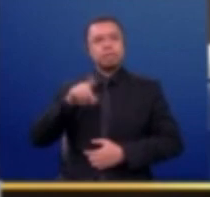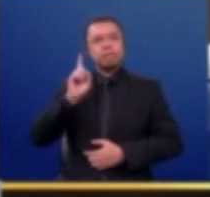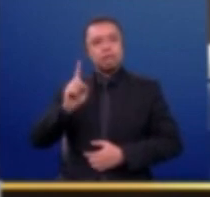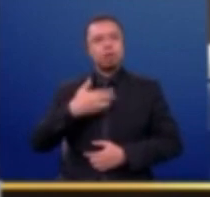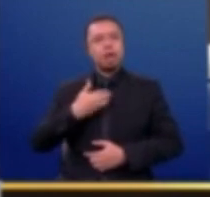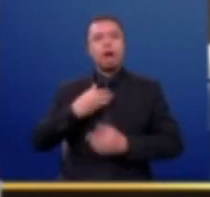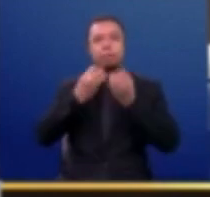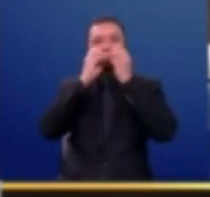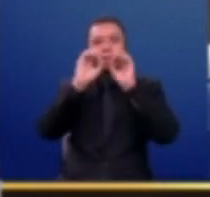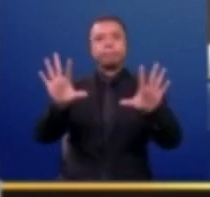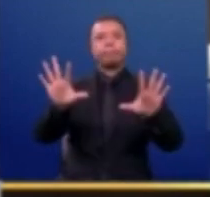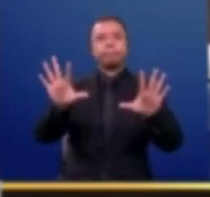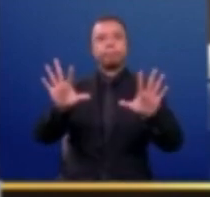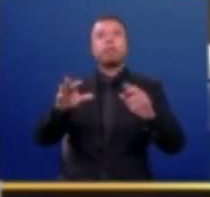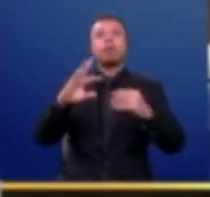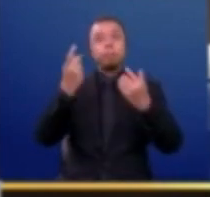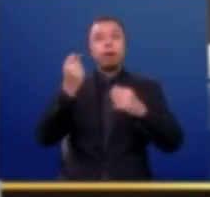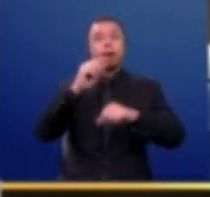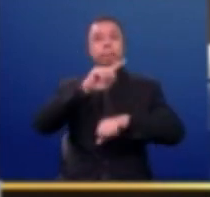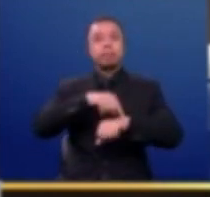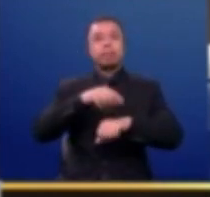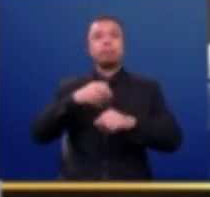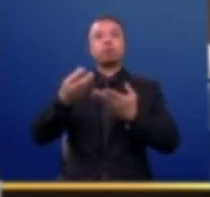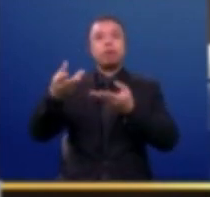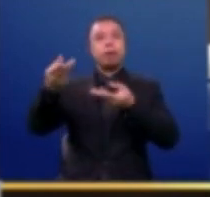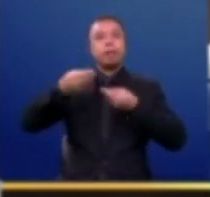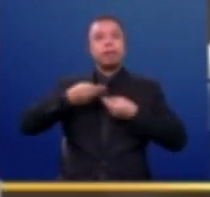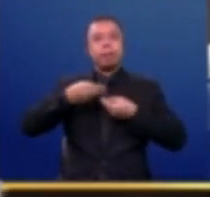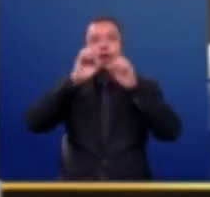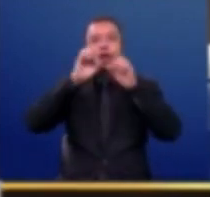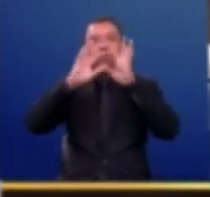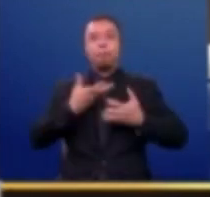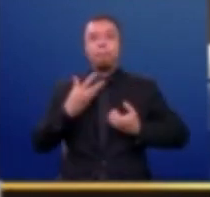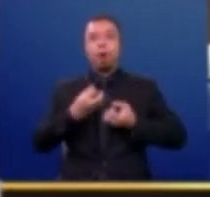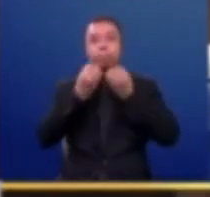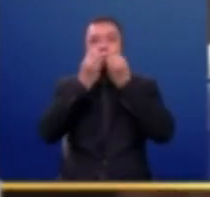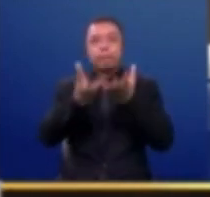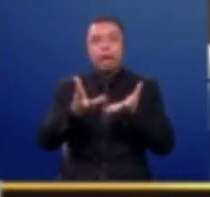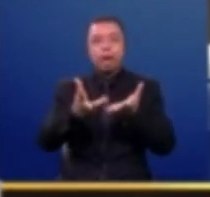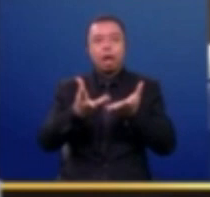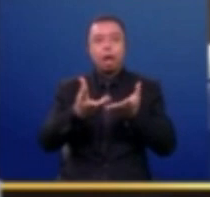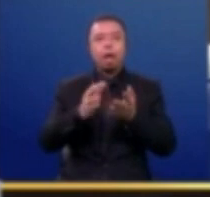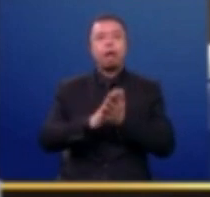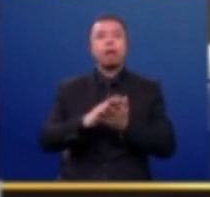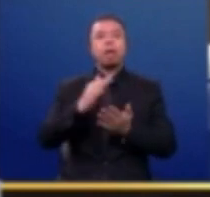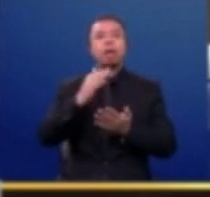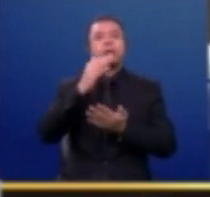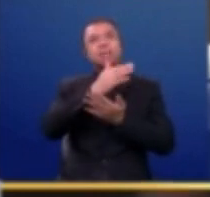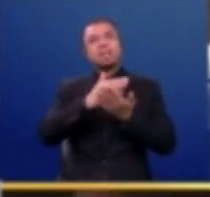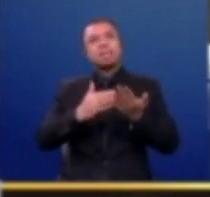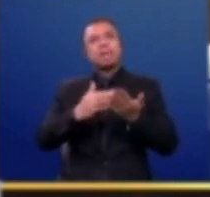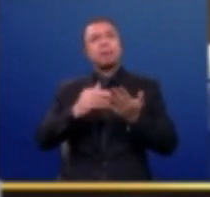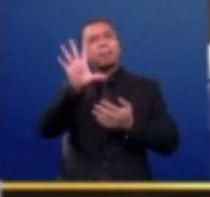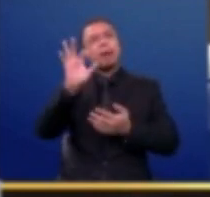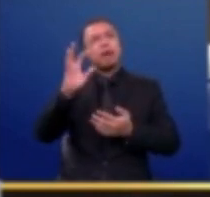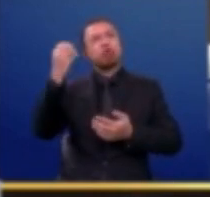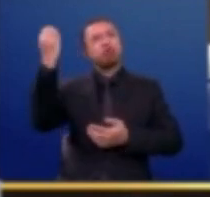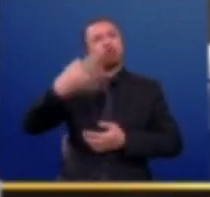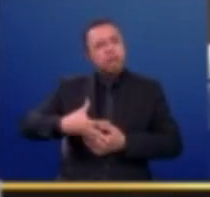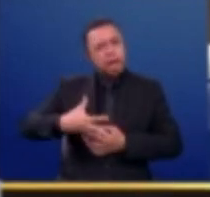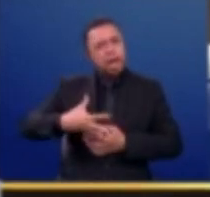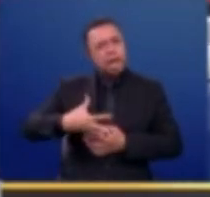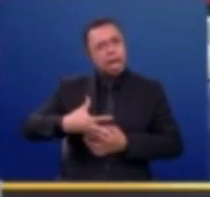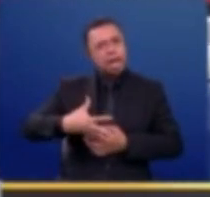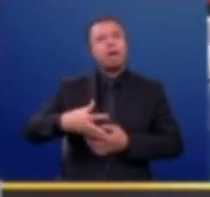announce it. Beberapa jam kemudian dibocorkan oleh Gedung Putih bahwa akan mengeluarkan half a billion doses, ya 500 juta dosis